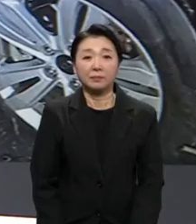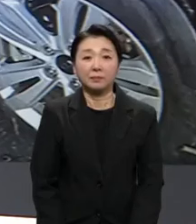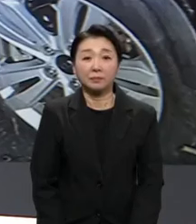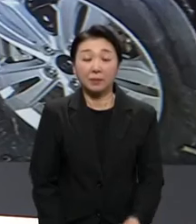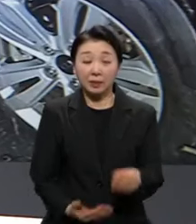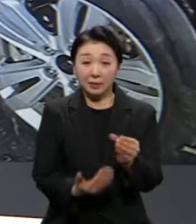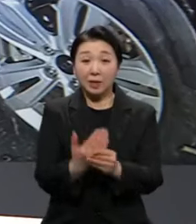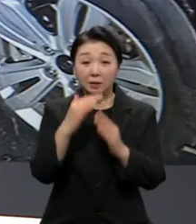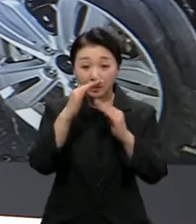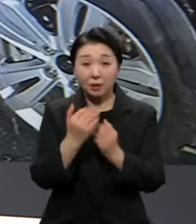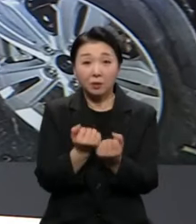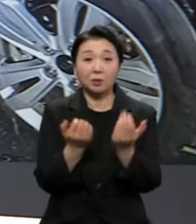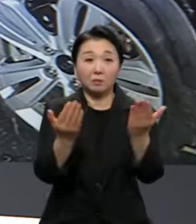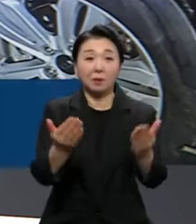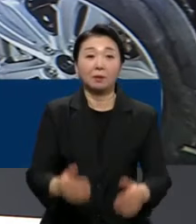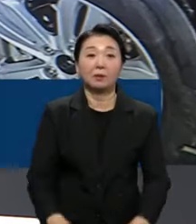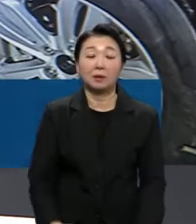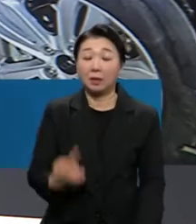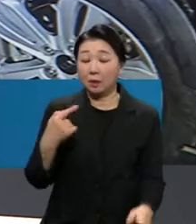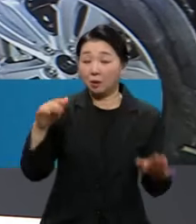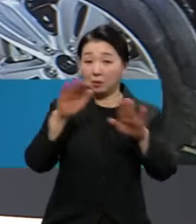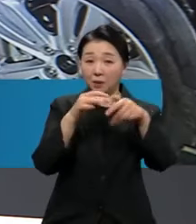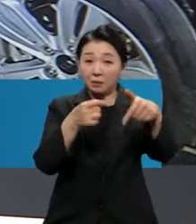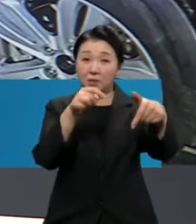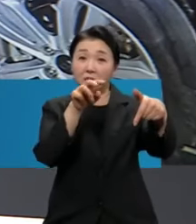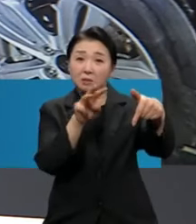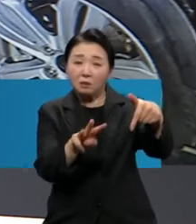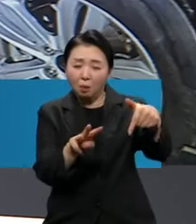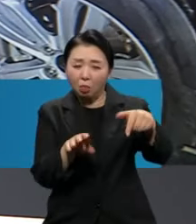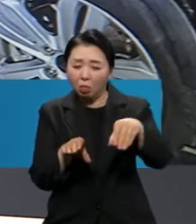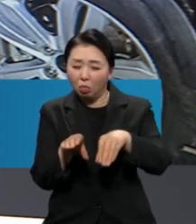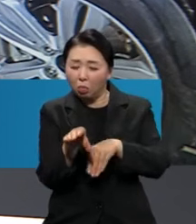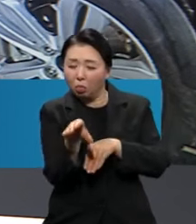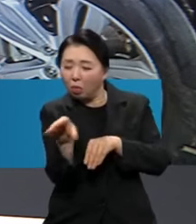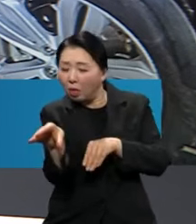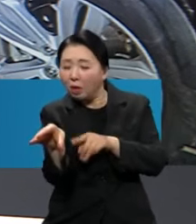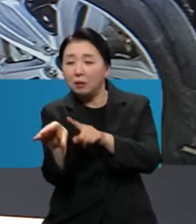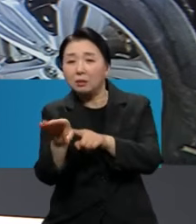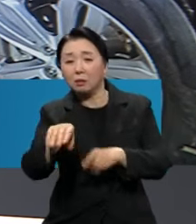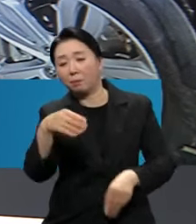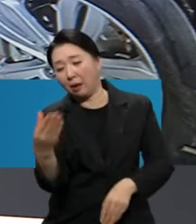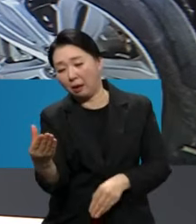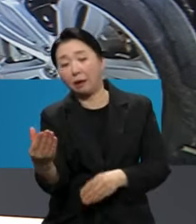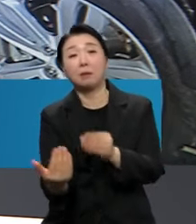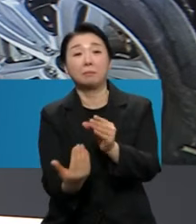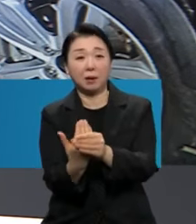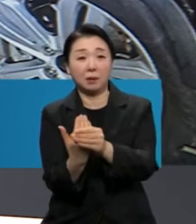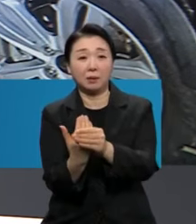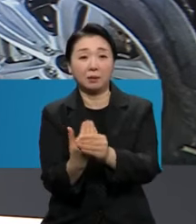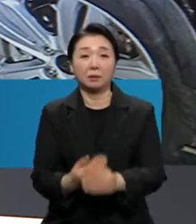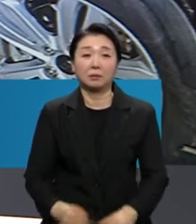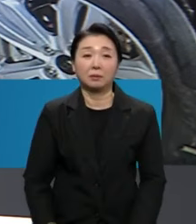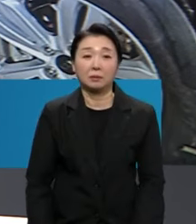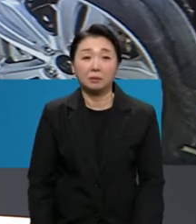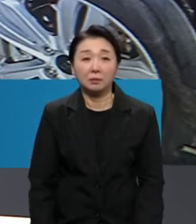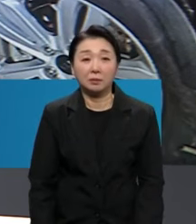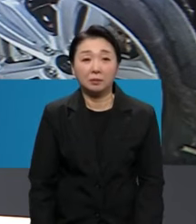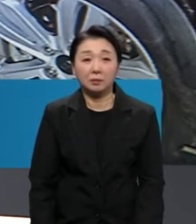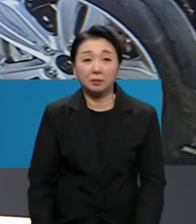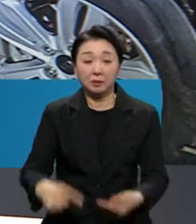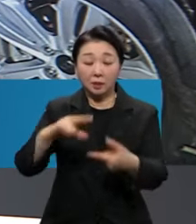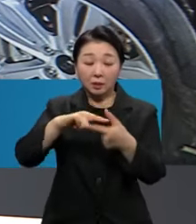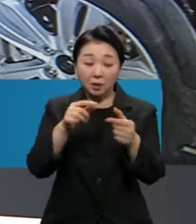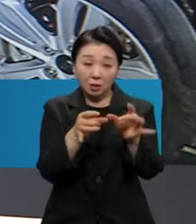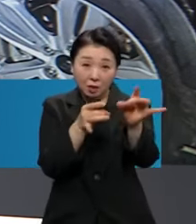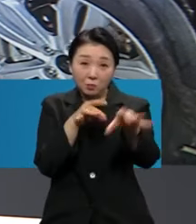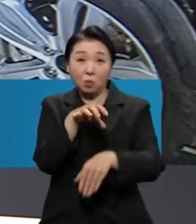사건 사고 소식입니다 어젯밤 인천에서 우회전하다가 승용차가 뒤집히는 사고가났습니다 경남 통영에서